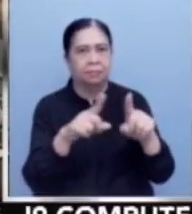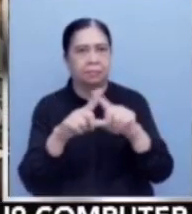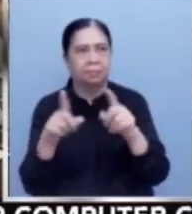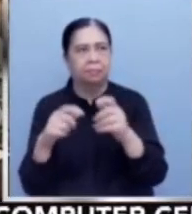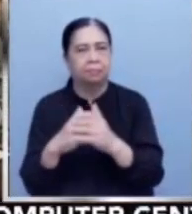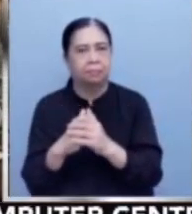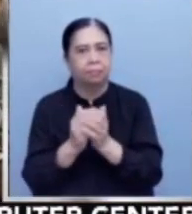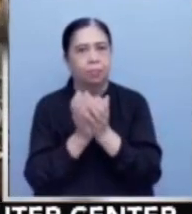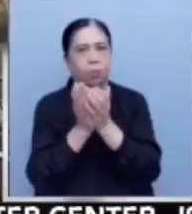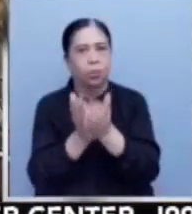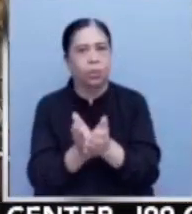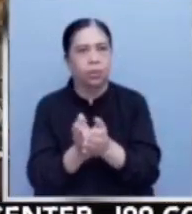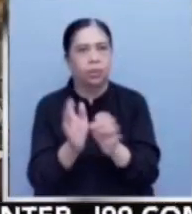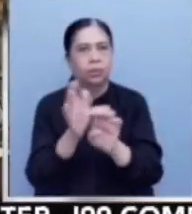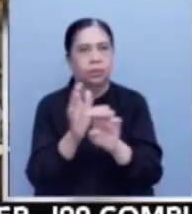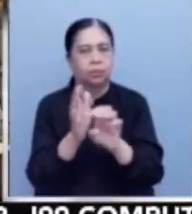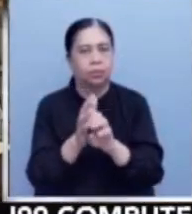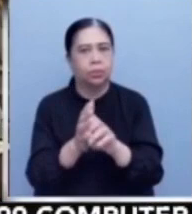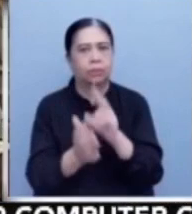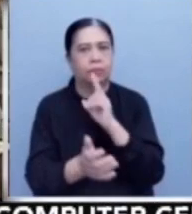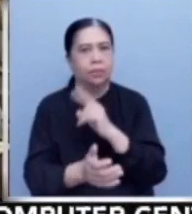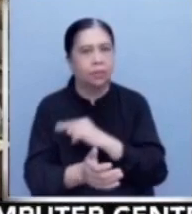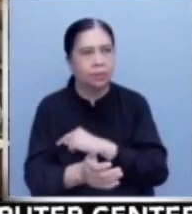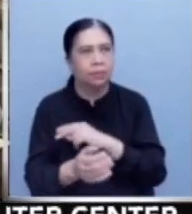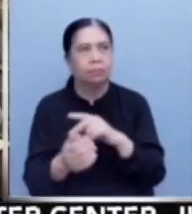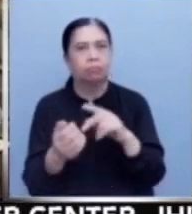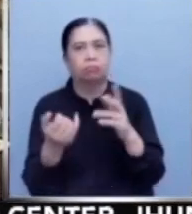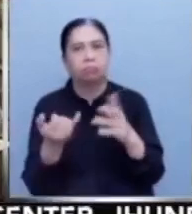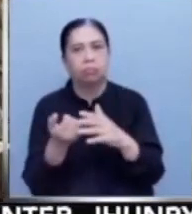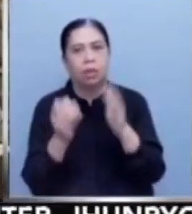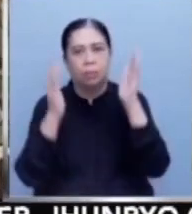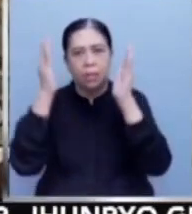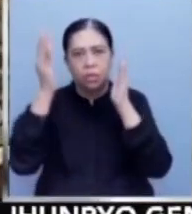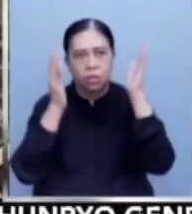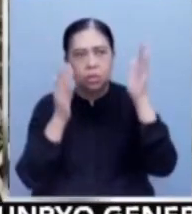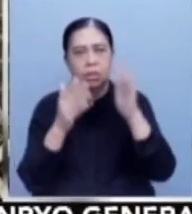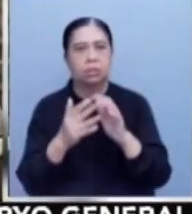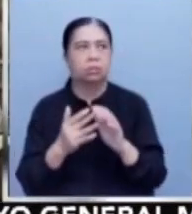dito katulad ng mga Vietnamese, Malaysians,